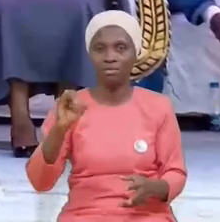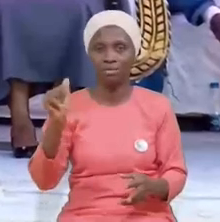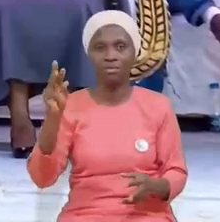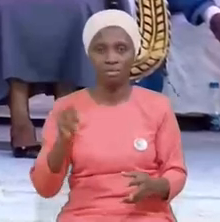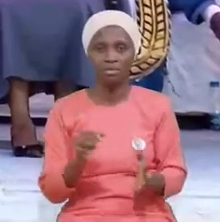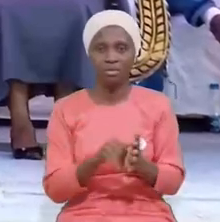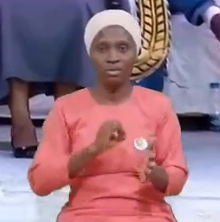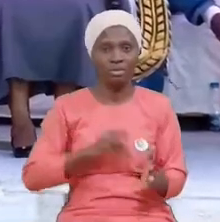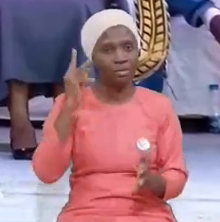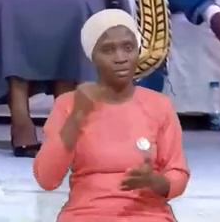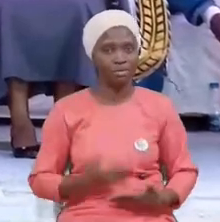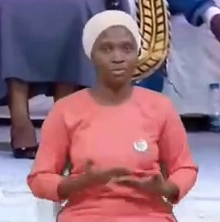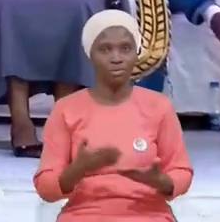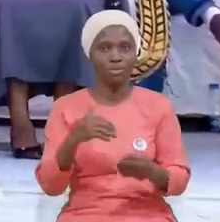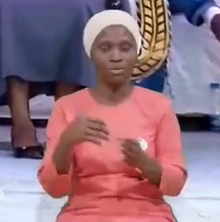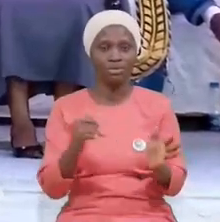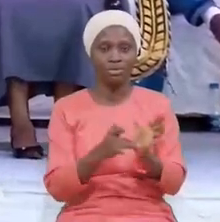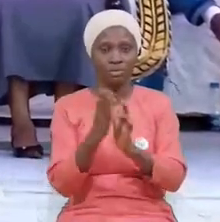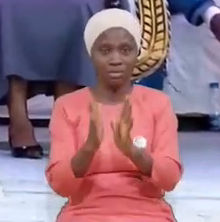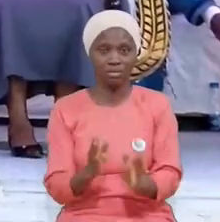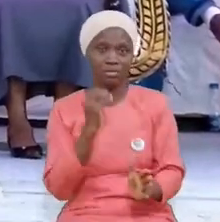que j'étais né dans un foyer chrétien,